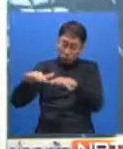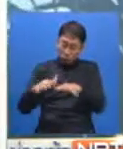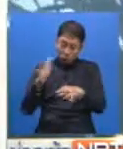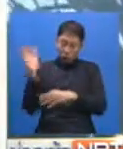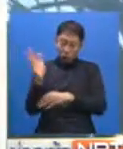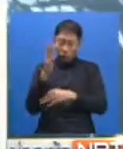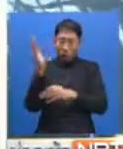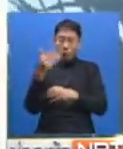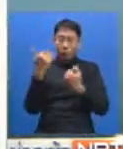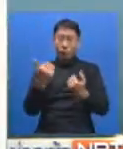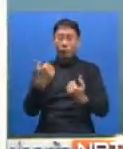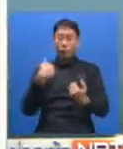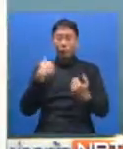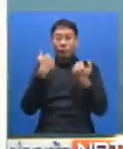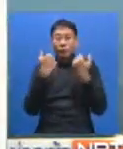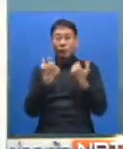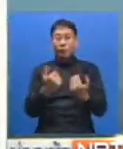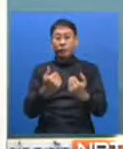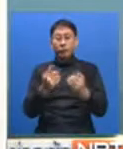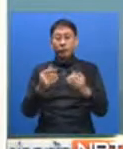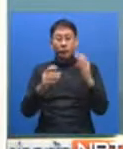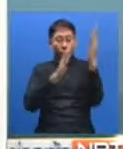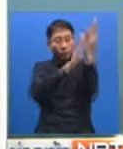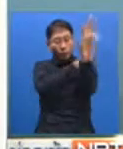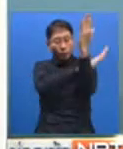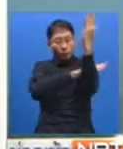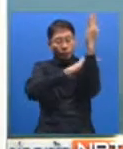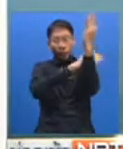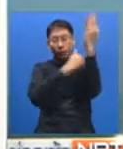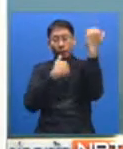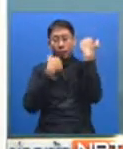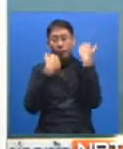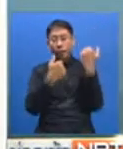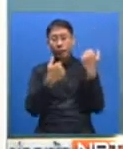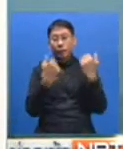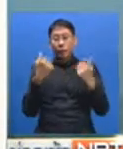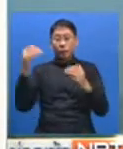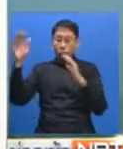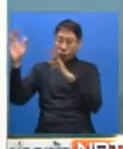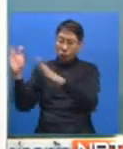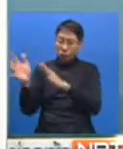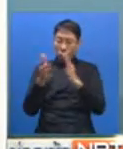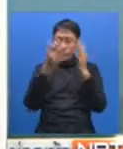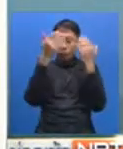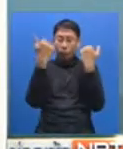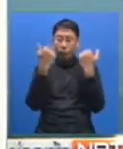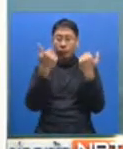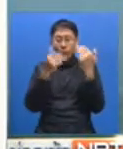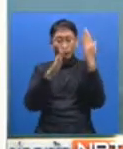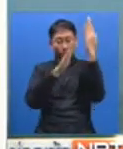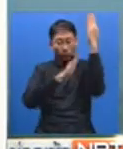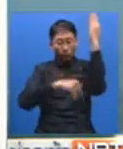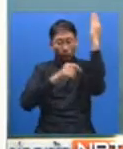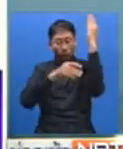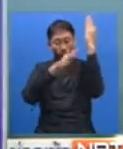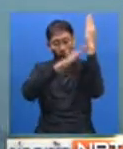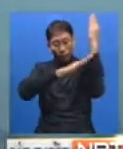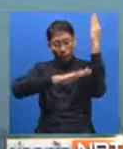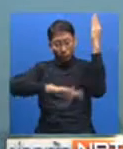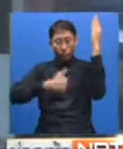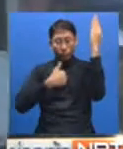ยอมพ้นรักอ่าตามปกคลุมบริเวณอันทะเลอันดามันประกอบกับลมตะวันออกเฉียงเหนือพัดปกคลุมภาคใต้และอ่าวไทย